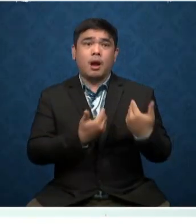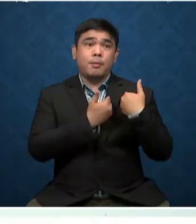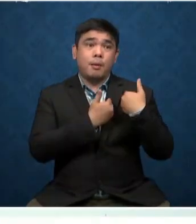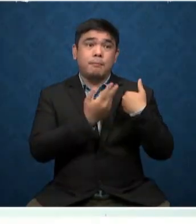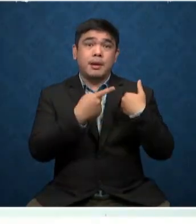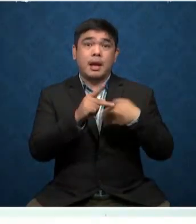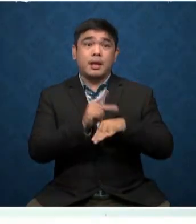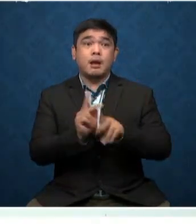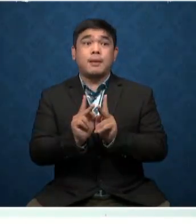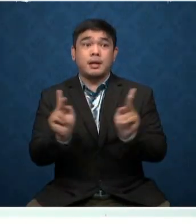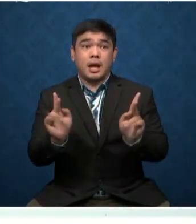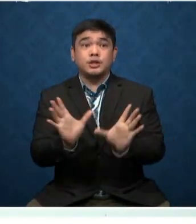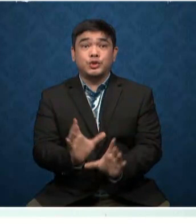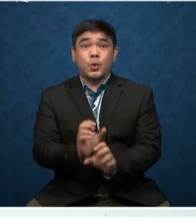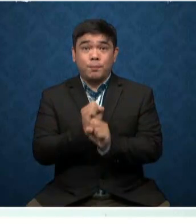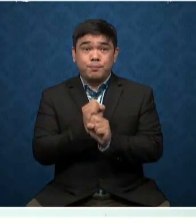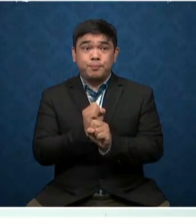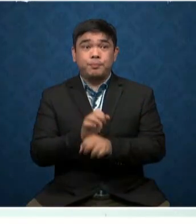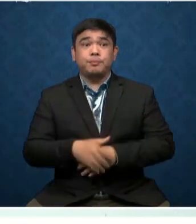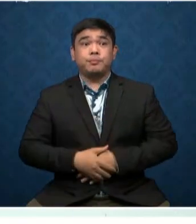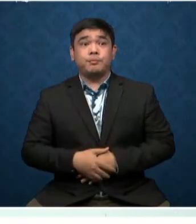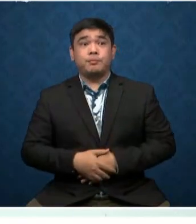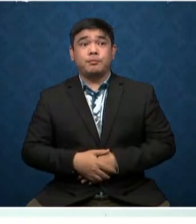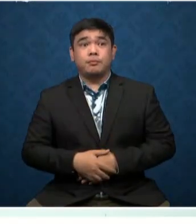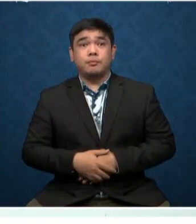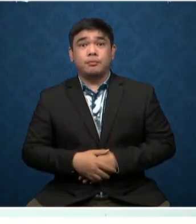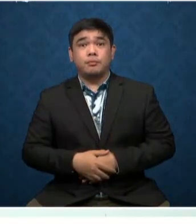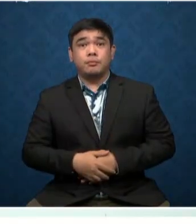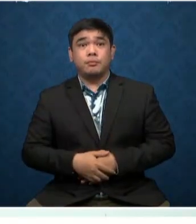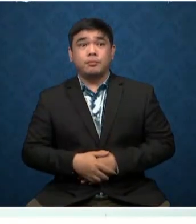ากประธานกรรมธิการให้สรุปนะคร ับ ต้อง ให ้สรุปไปแล้วนี่ครับ